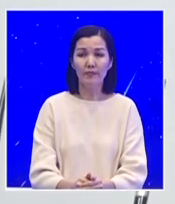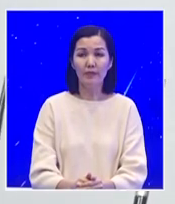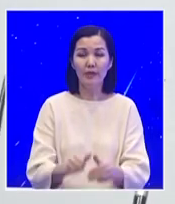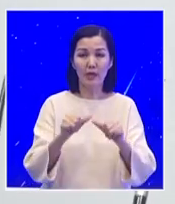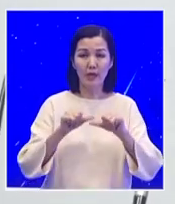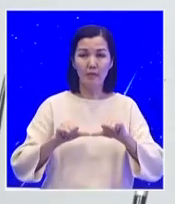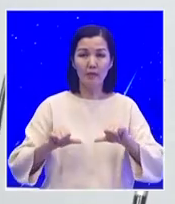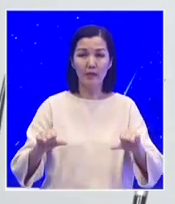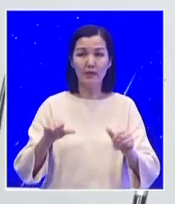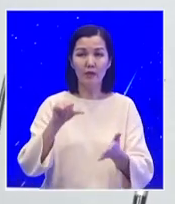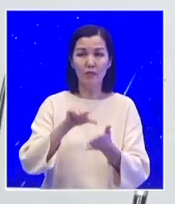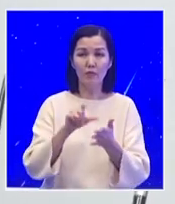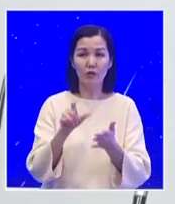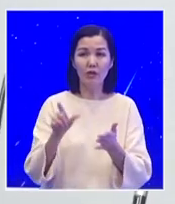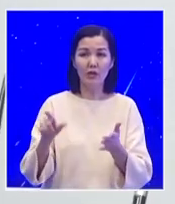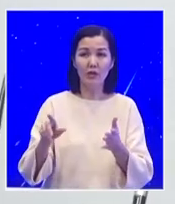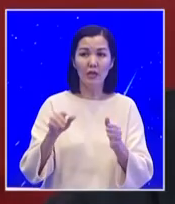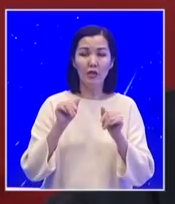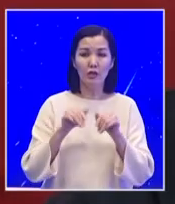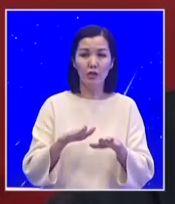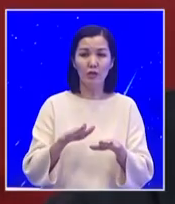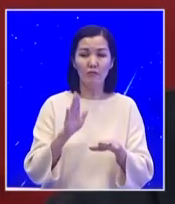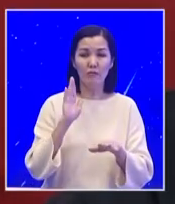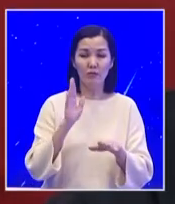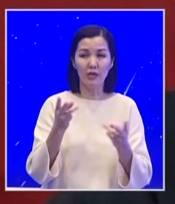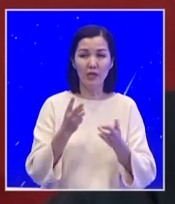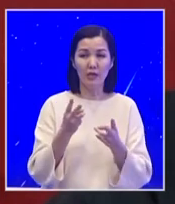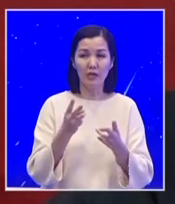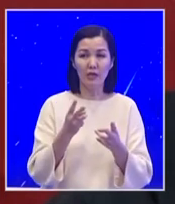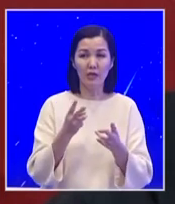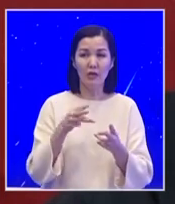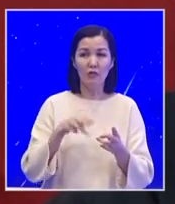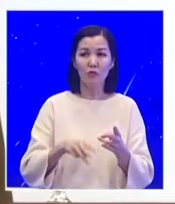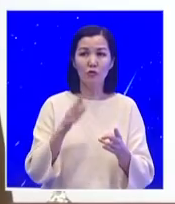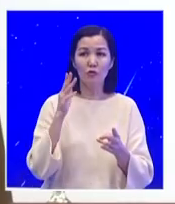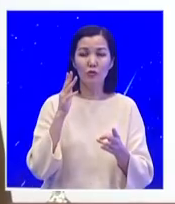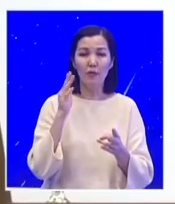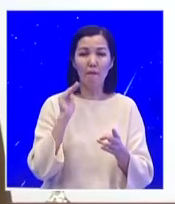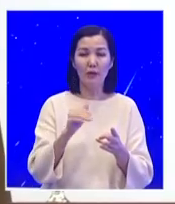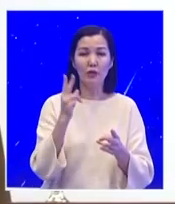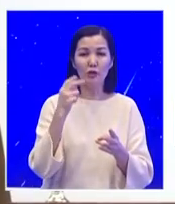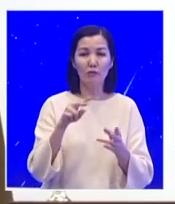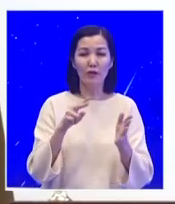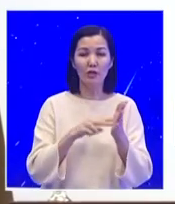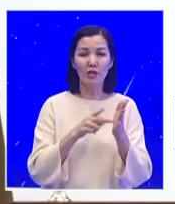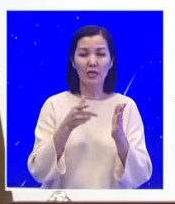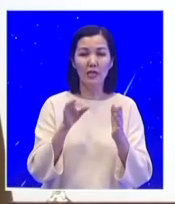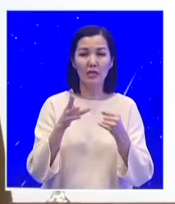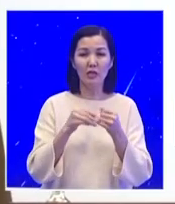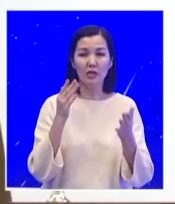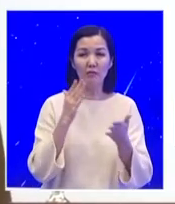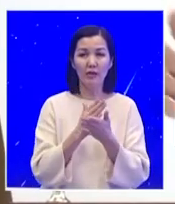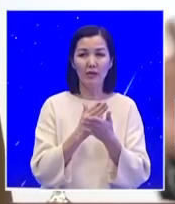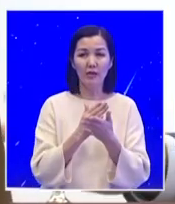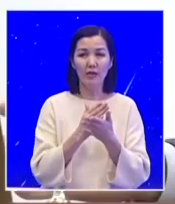Комиссияның мүшелері осы азаматтарға адал шешу керек. 3027 гектар жер шықты. Соны жылдың аяғында түгендеу жұмыстарын